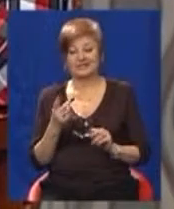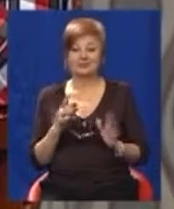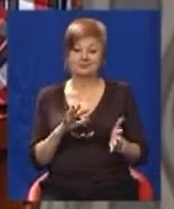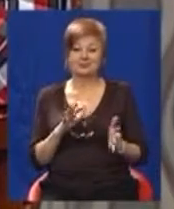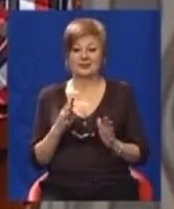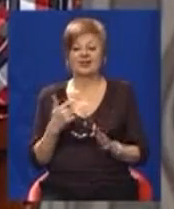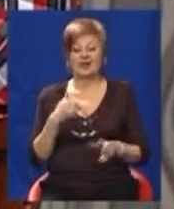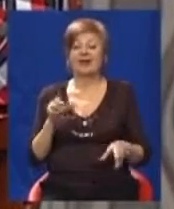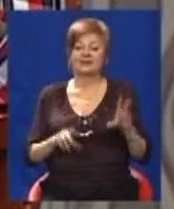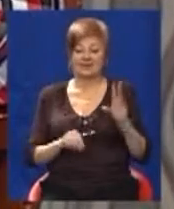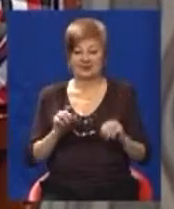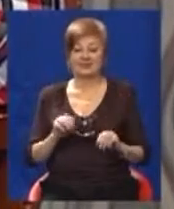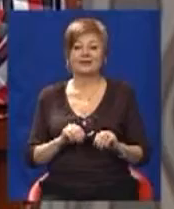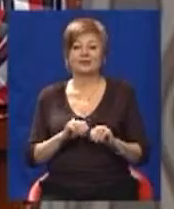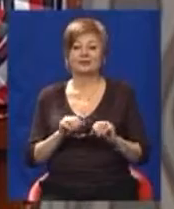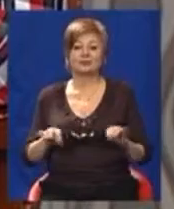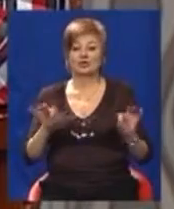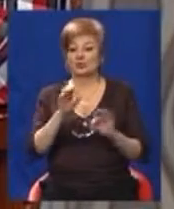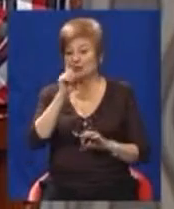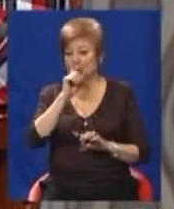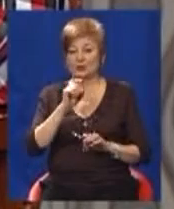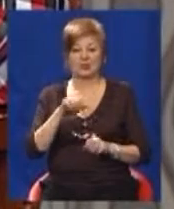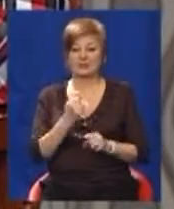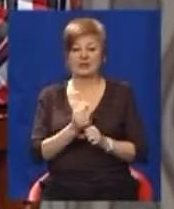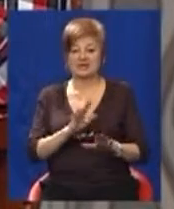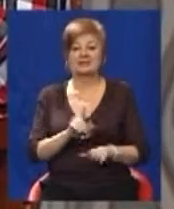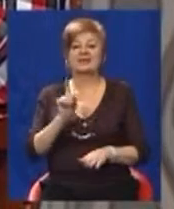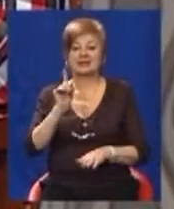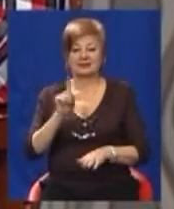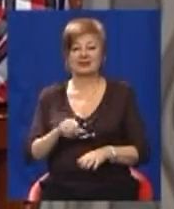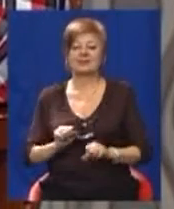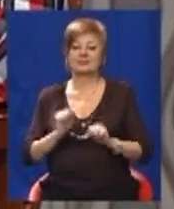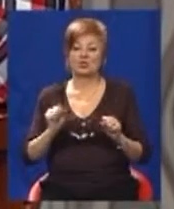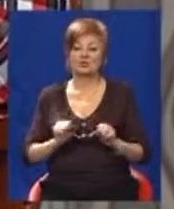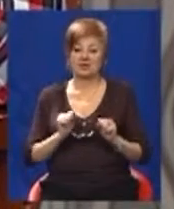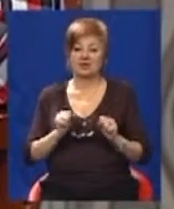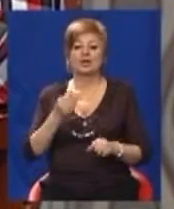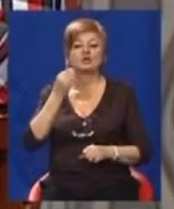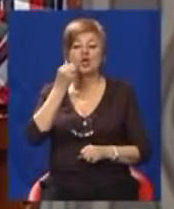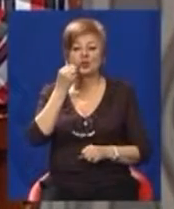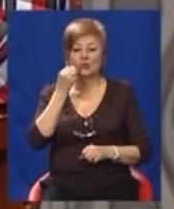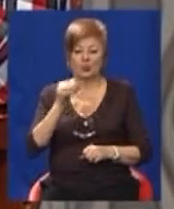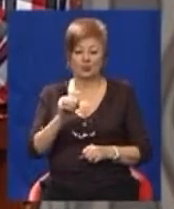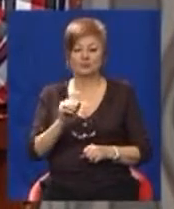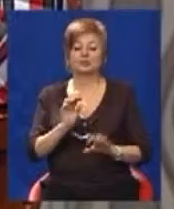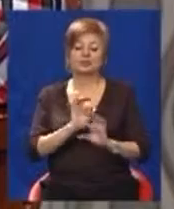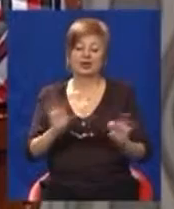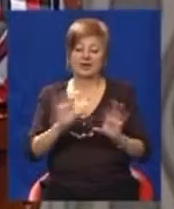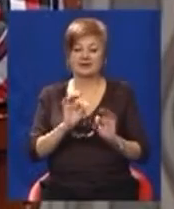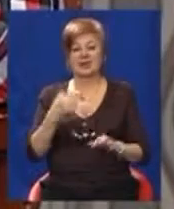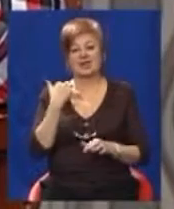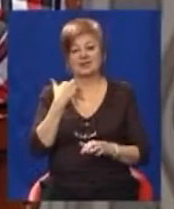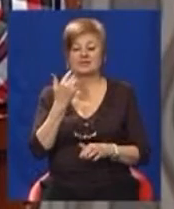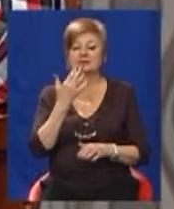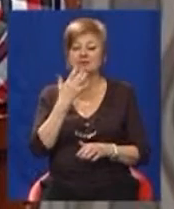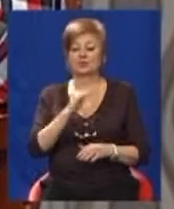я сподіваюся, що нічого з цього поганого вони тобі не зроблять, а будуть навіть намагатися краще викладати англійську мову, щоб